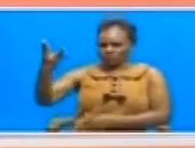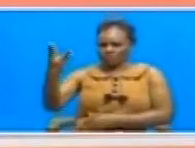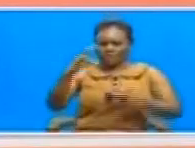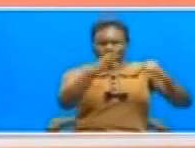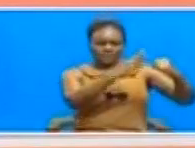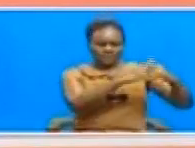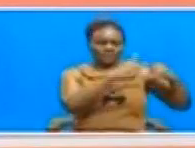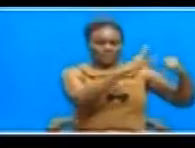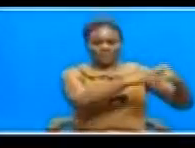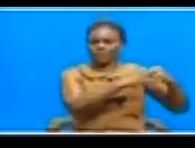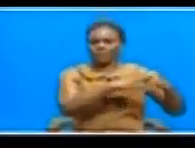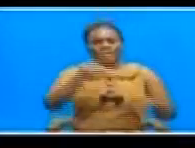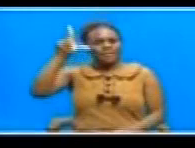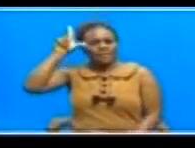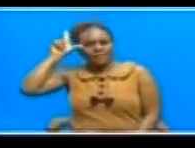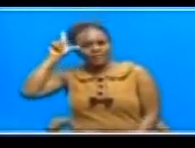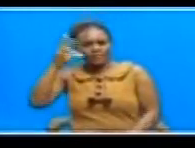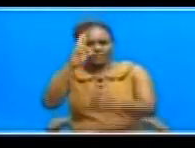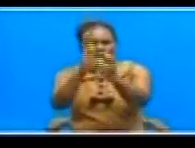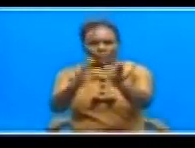Septemba. Lin Washira, KTN.